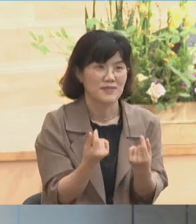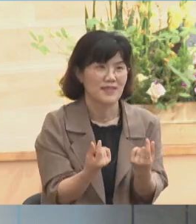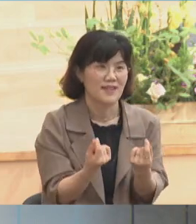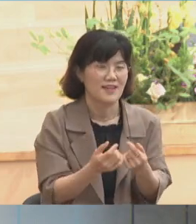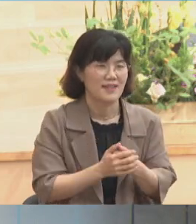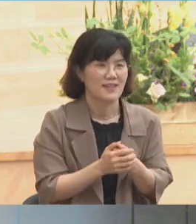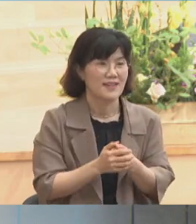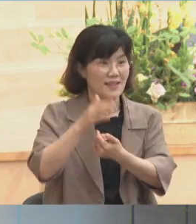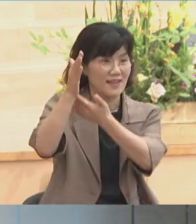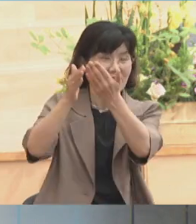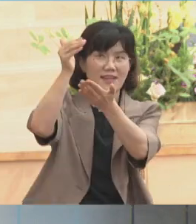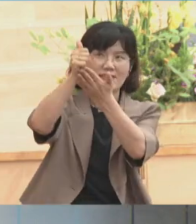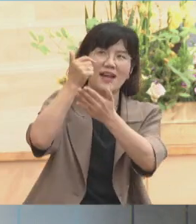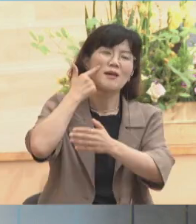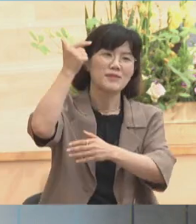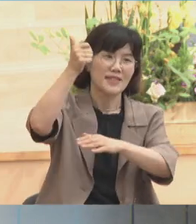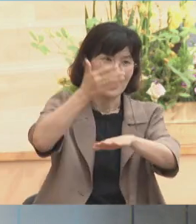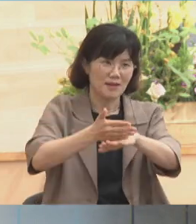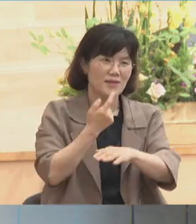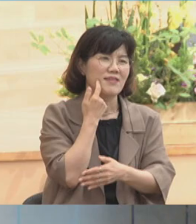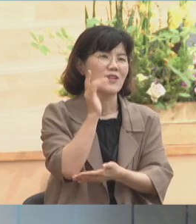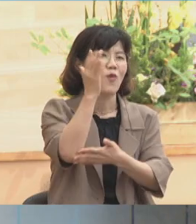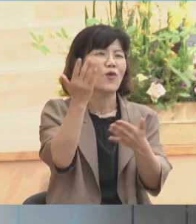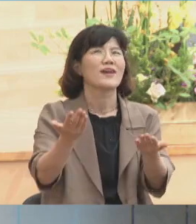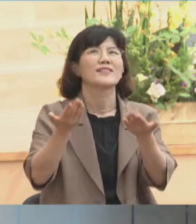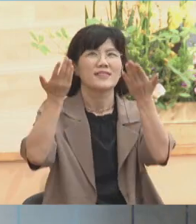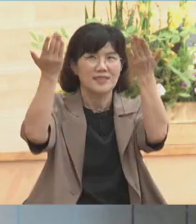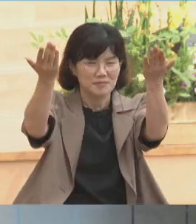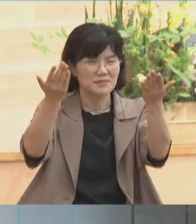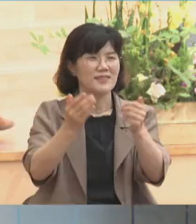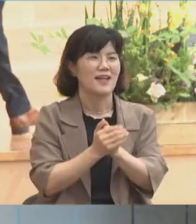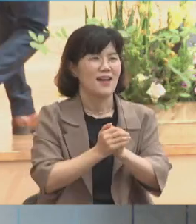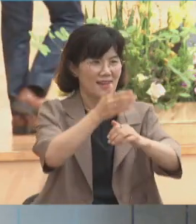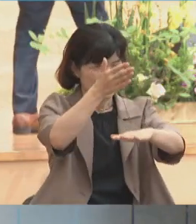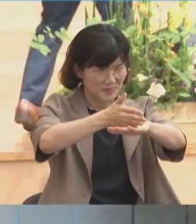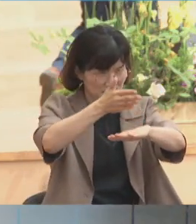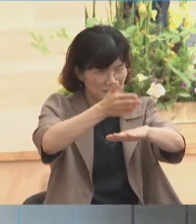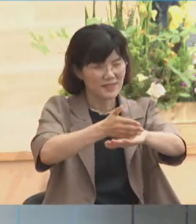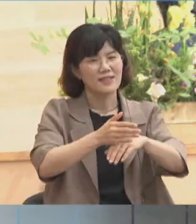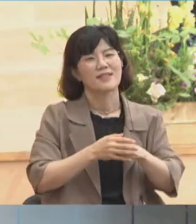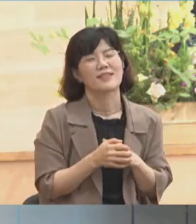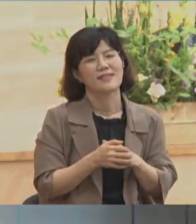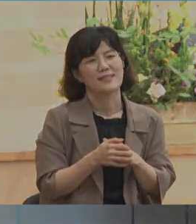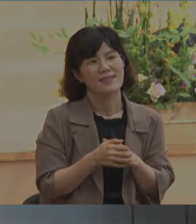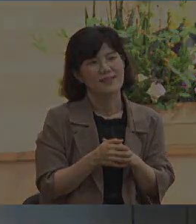하나님 아버지께 감사와 영광을 올려드립니다. 감사합니다.